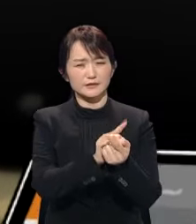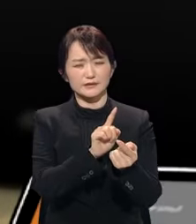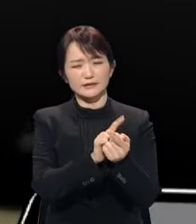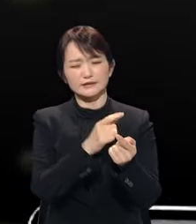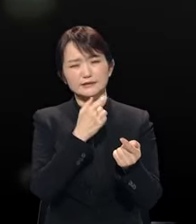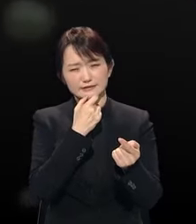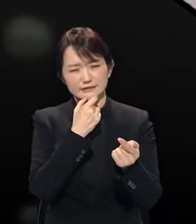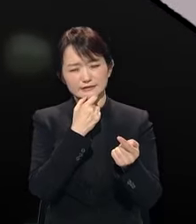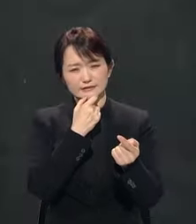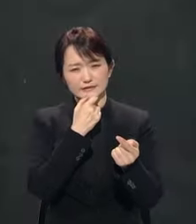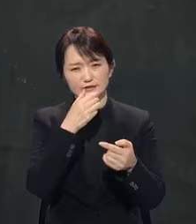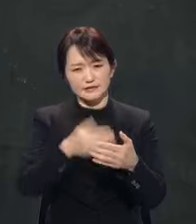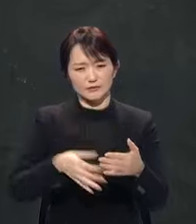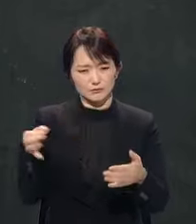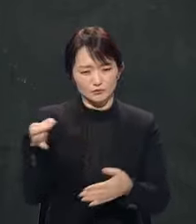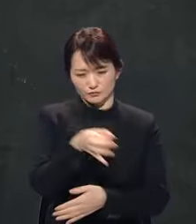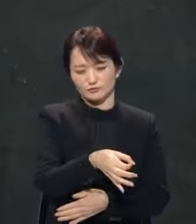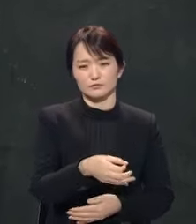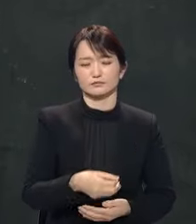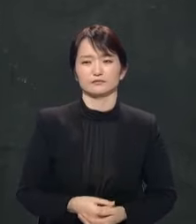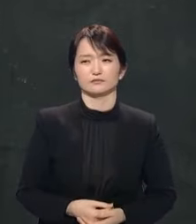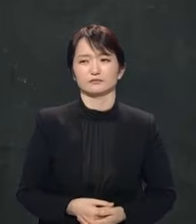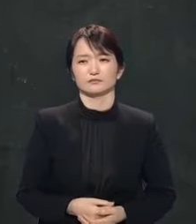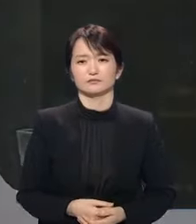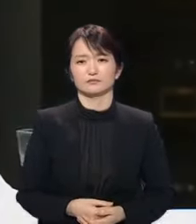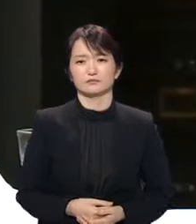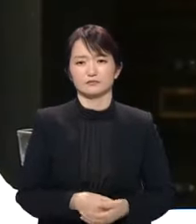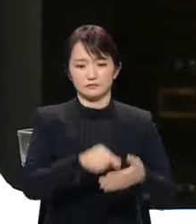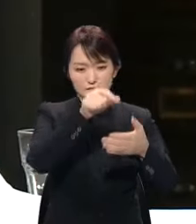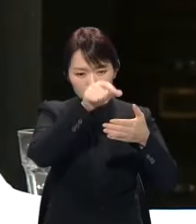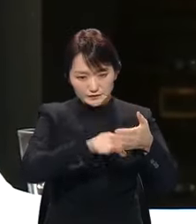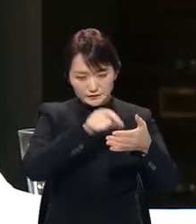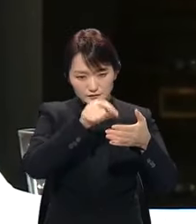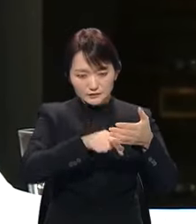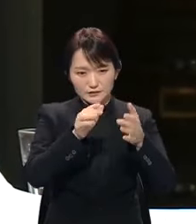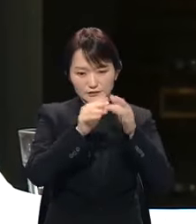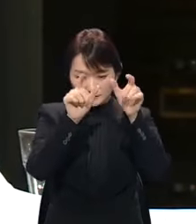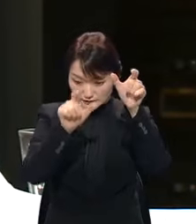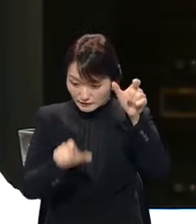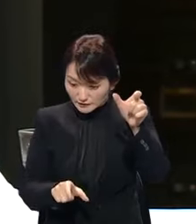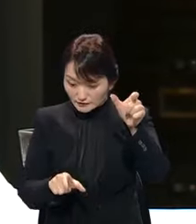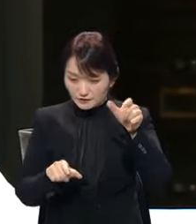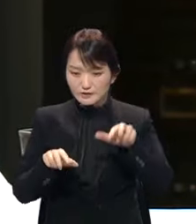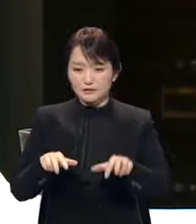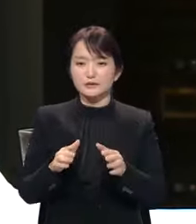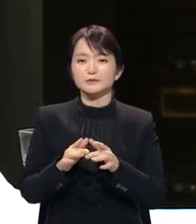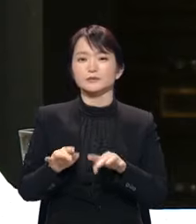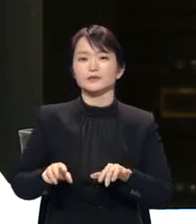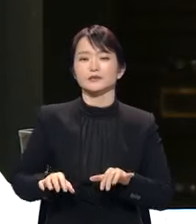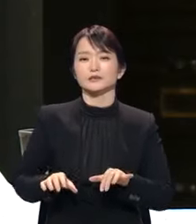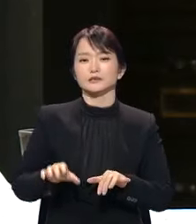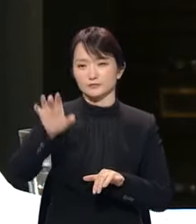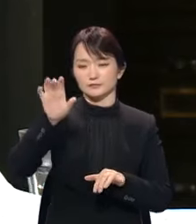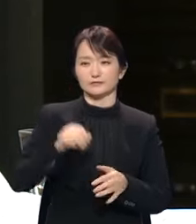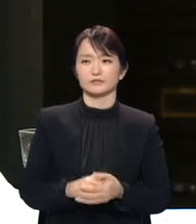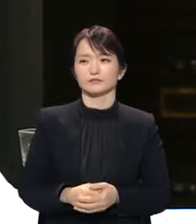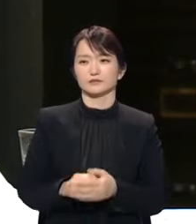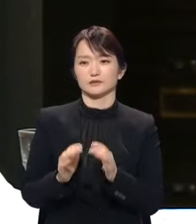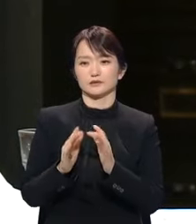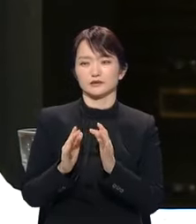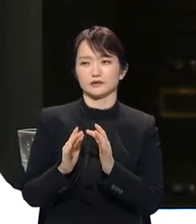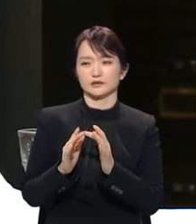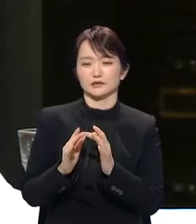받으셨답니다. 자 교수님 제가 그런데 이 기사에 달린 댓글 또 채팅창에 우리 가족 여러분들 지금 하시는 말씀 또 그리고 온라인